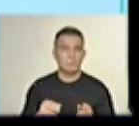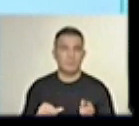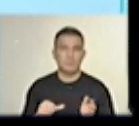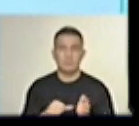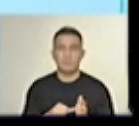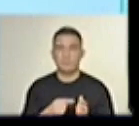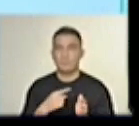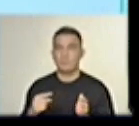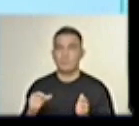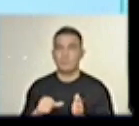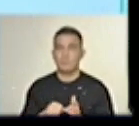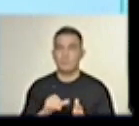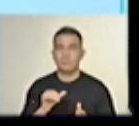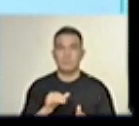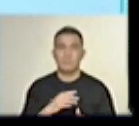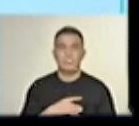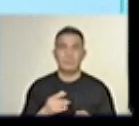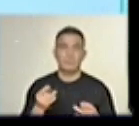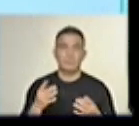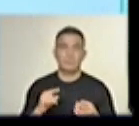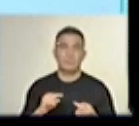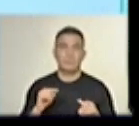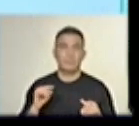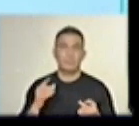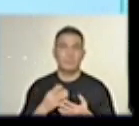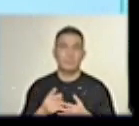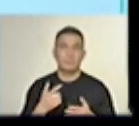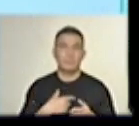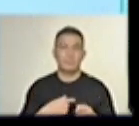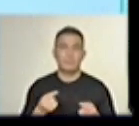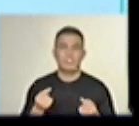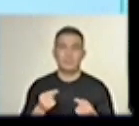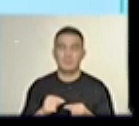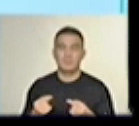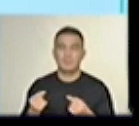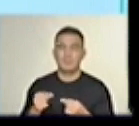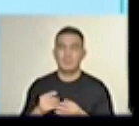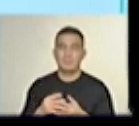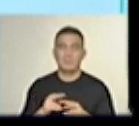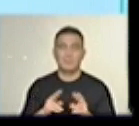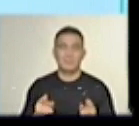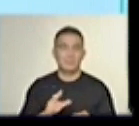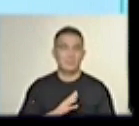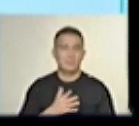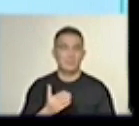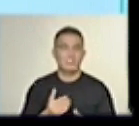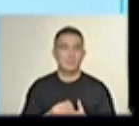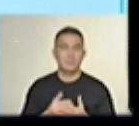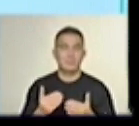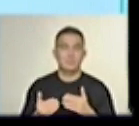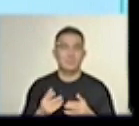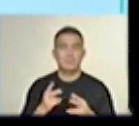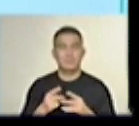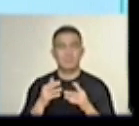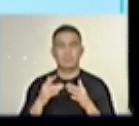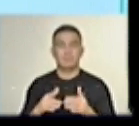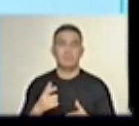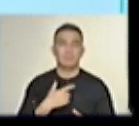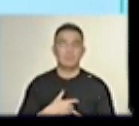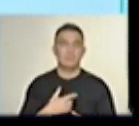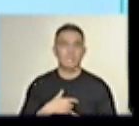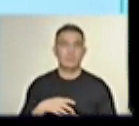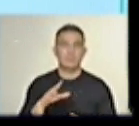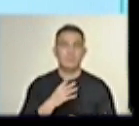va -6 o'zaro teng emas. Qani o'zingiz ketma-ket misollar tuzingchi. 4 ta